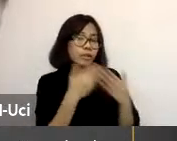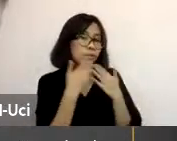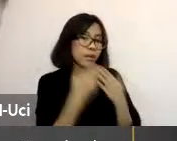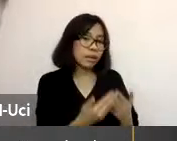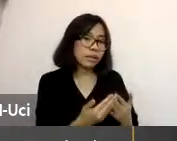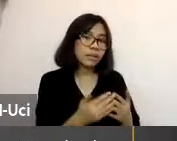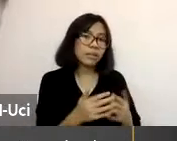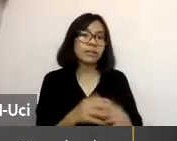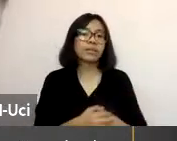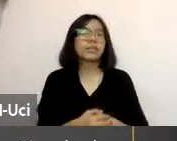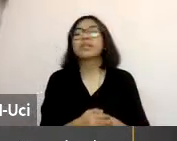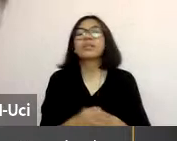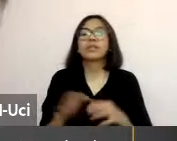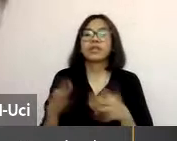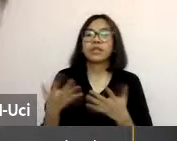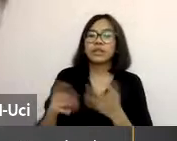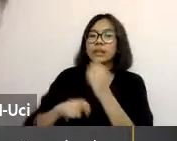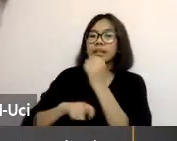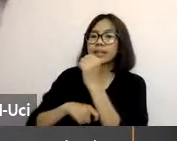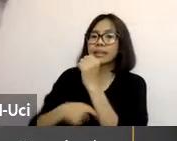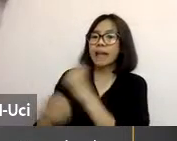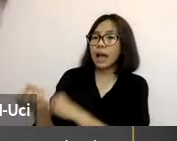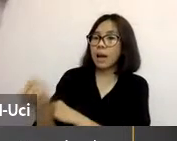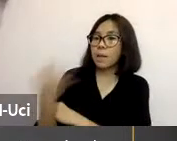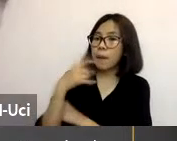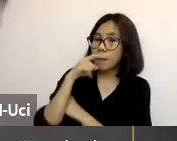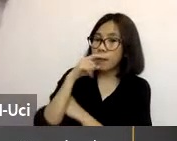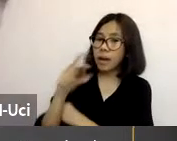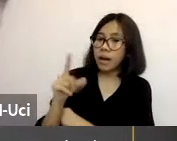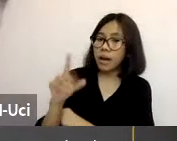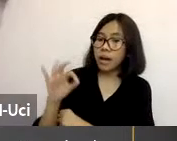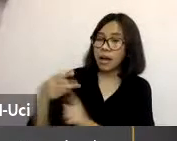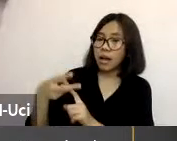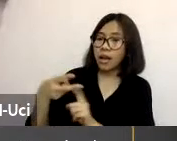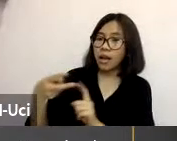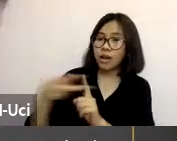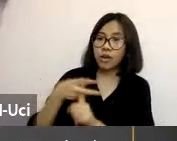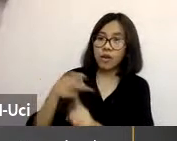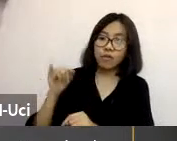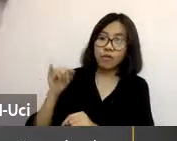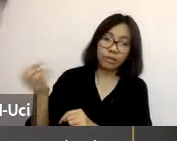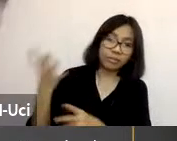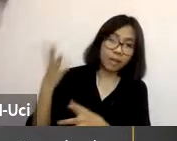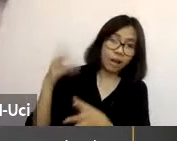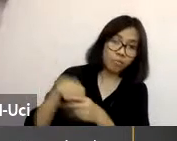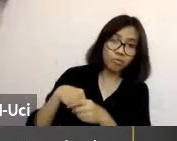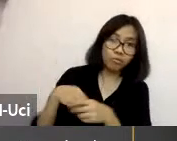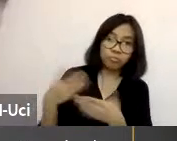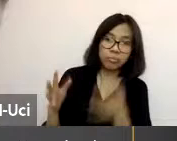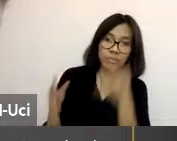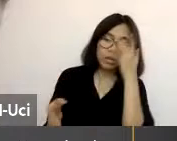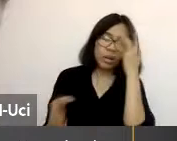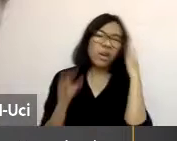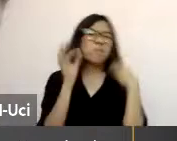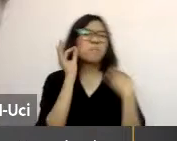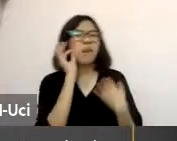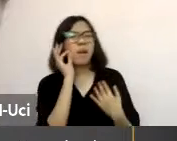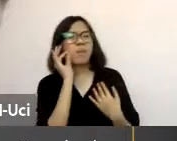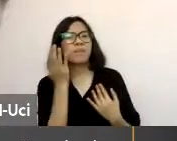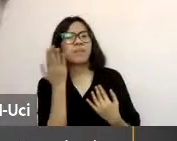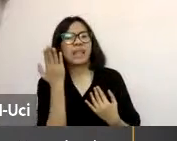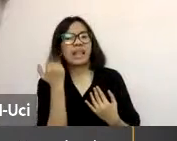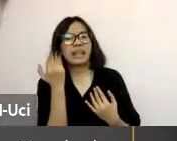Hai tanggapan gila Kami harapkan dari bapak Rofi apabila tersebut terhubung kembali ya maaf tadi